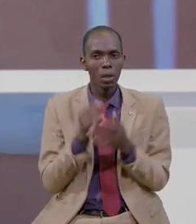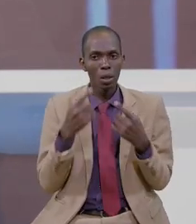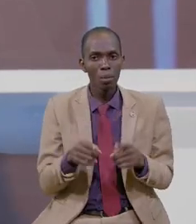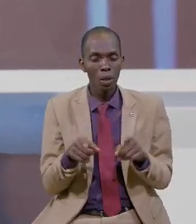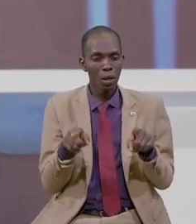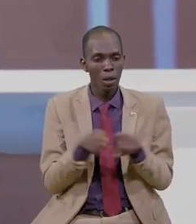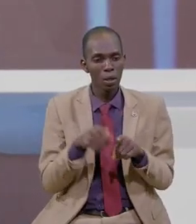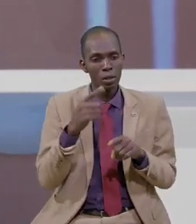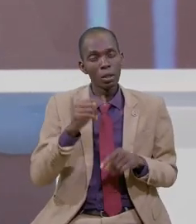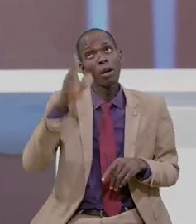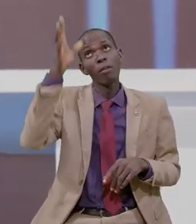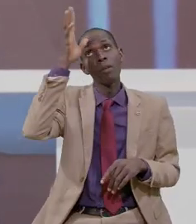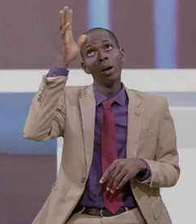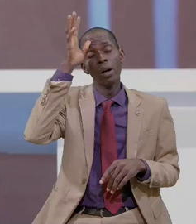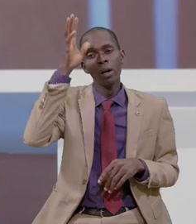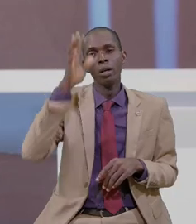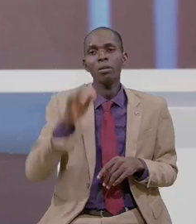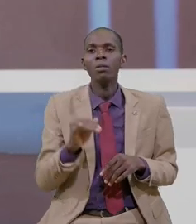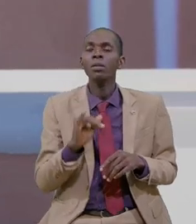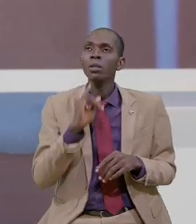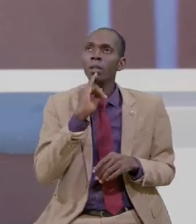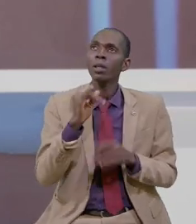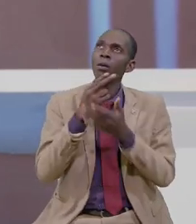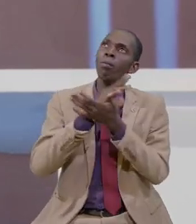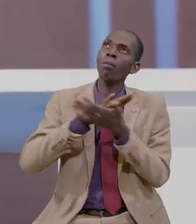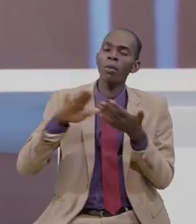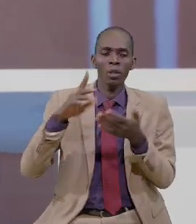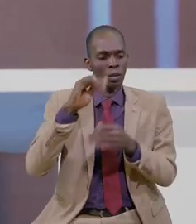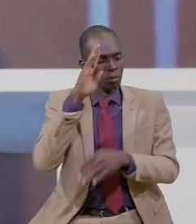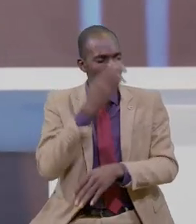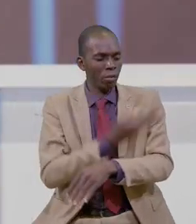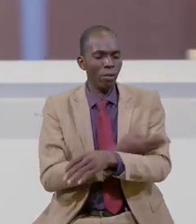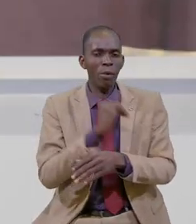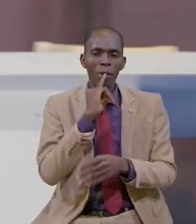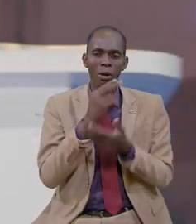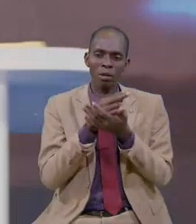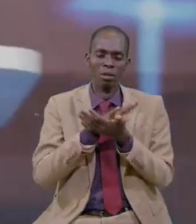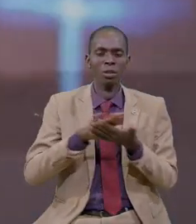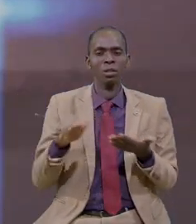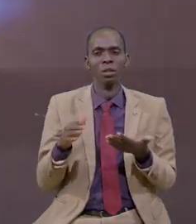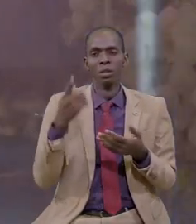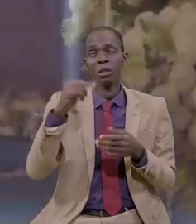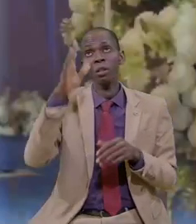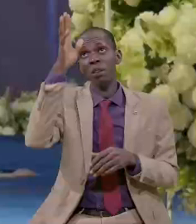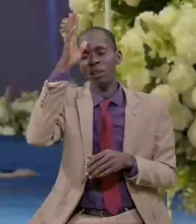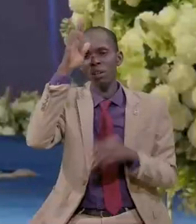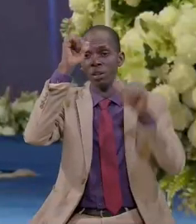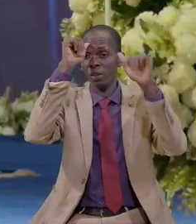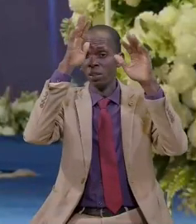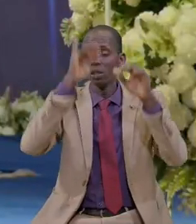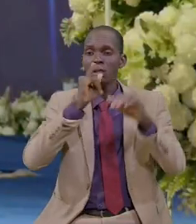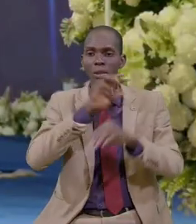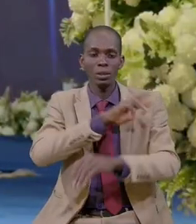le Père et le Fils. Le Père est saint. Le Fils est saint. Le Père est